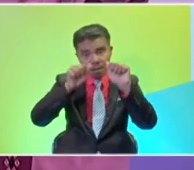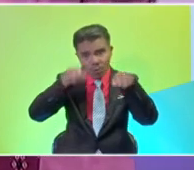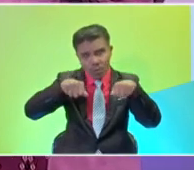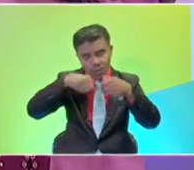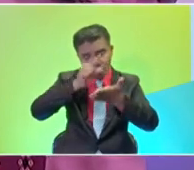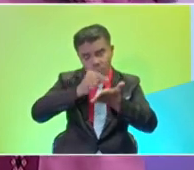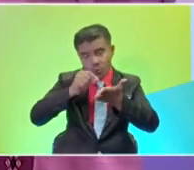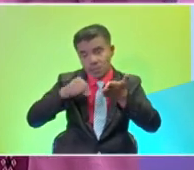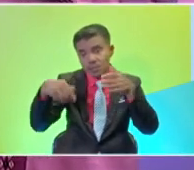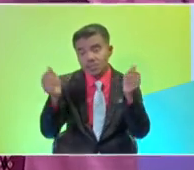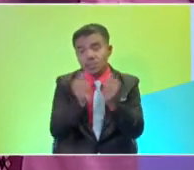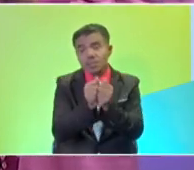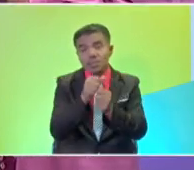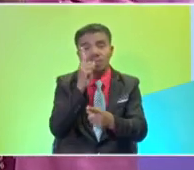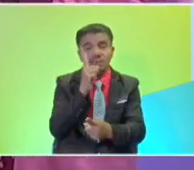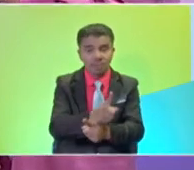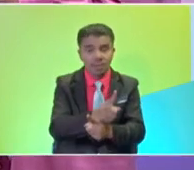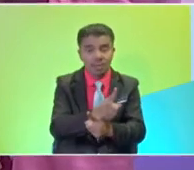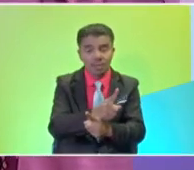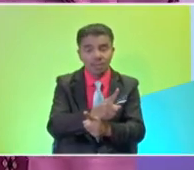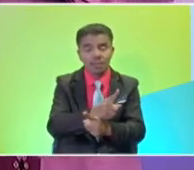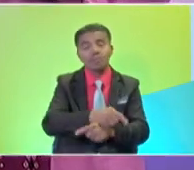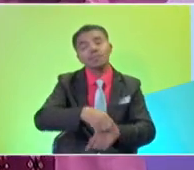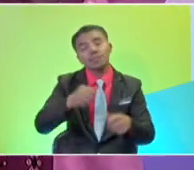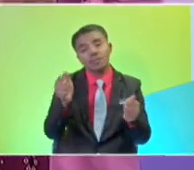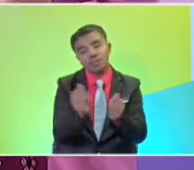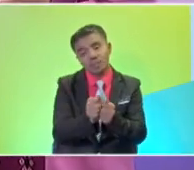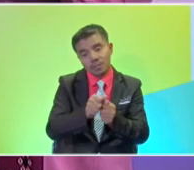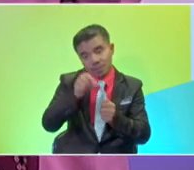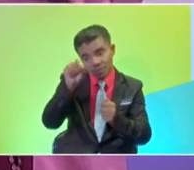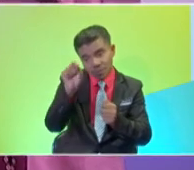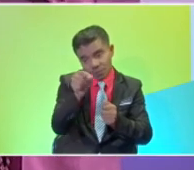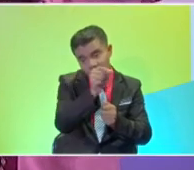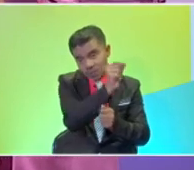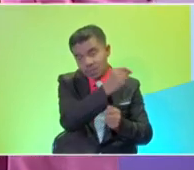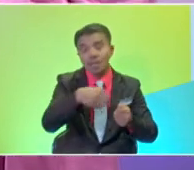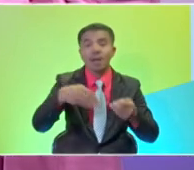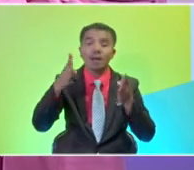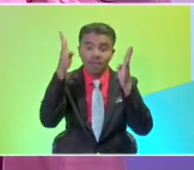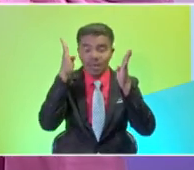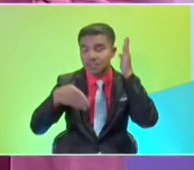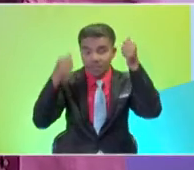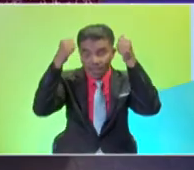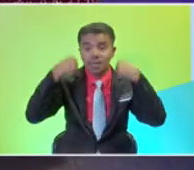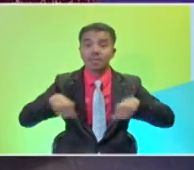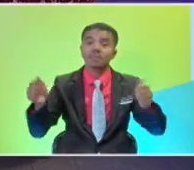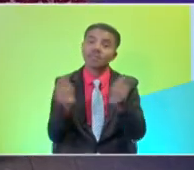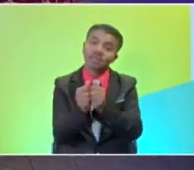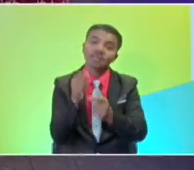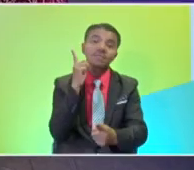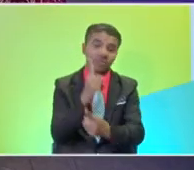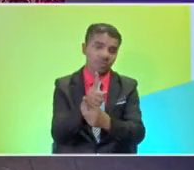mengikut kaawaid imlaiah yang betul dalam penulisan bahasa bahasa Arab haanahid Jom